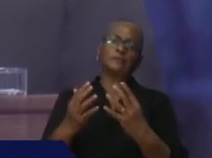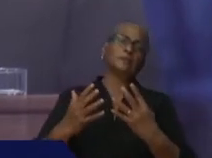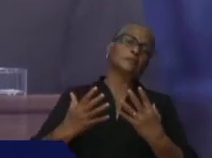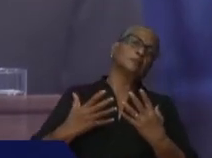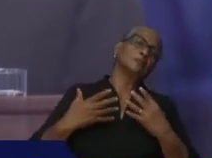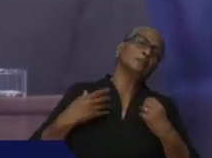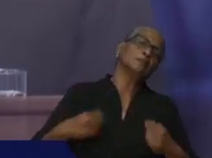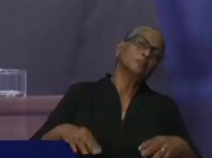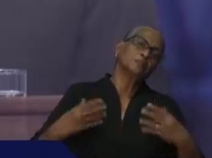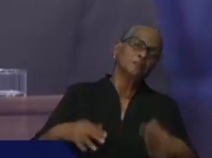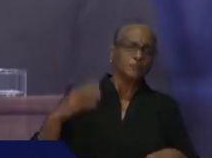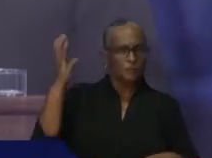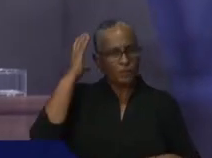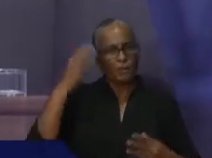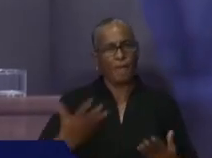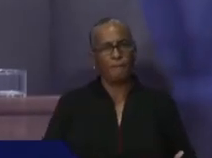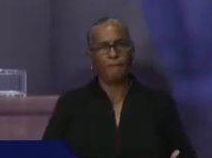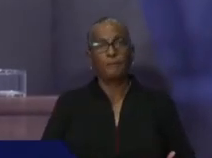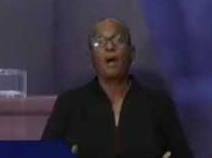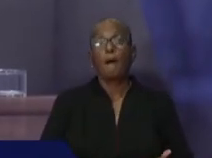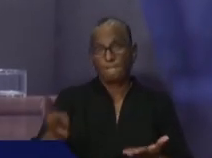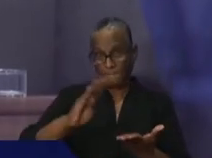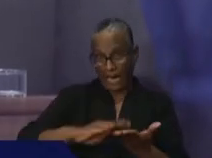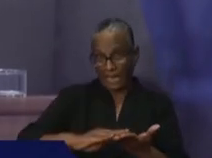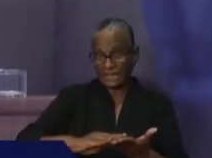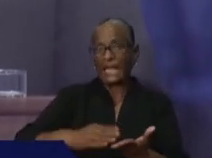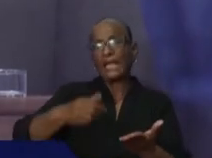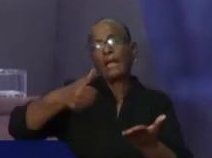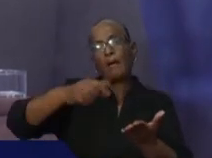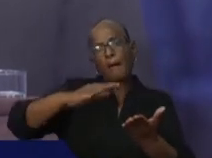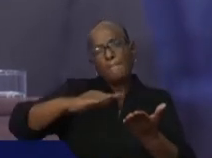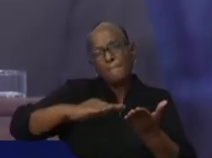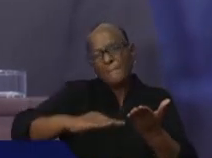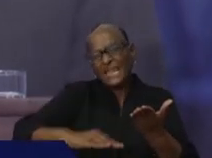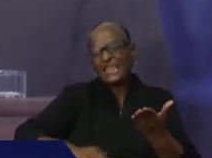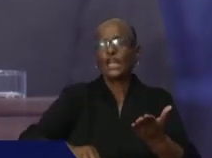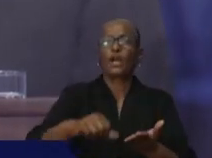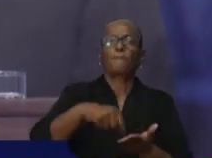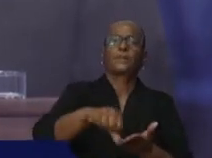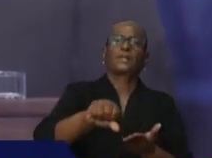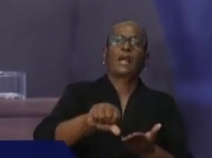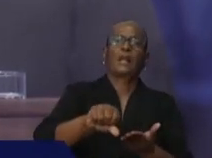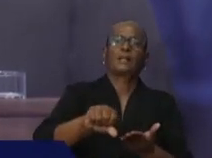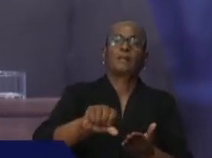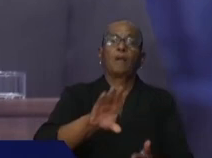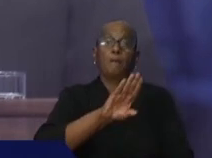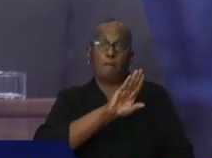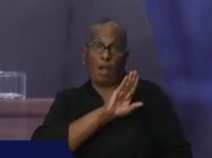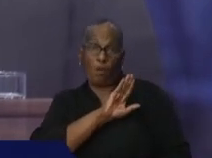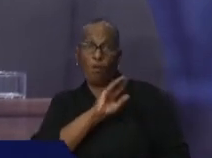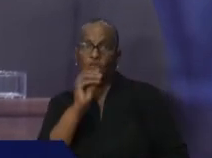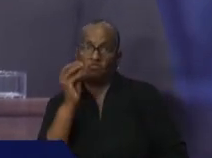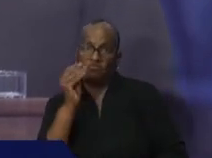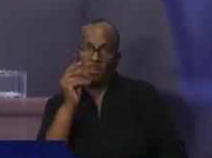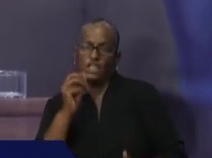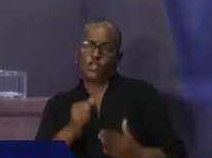En dat zullen we doen door belastingvermindering, maar ook het geven van financiële